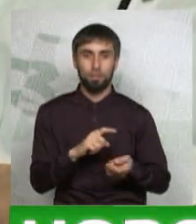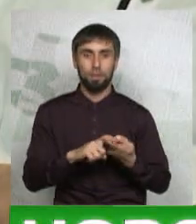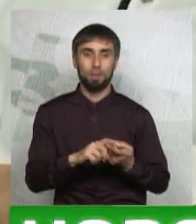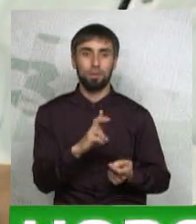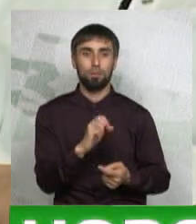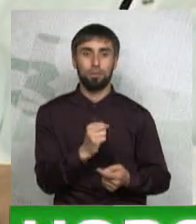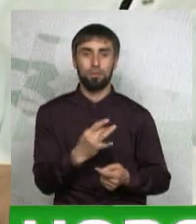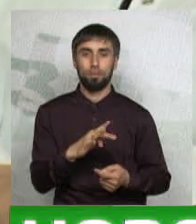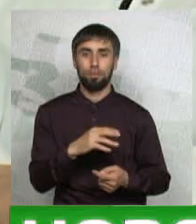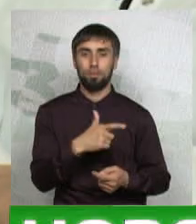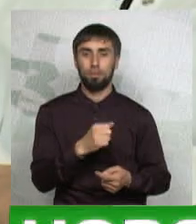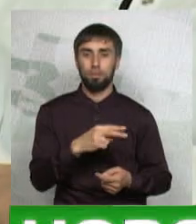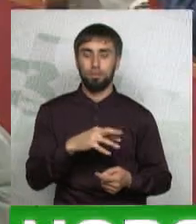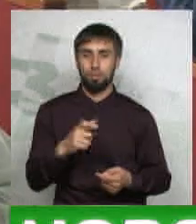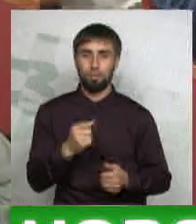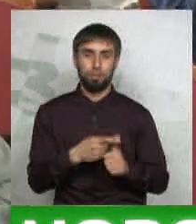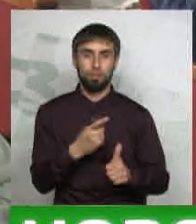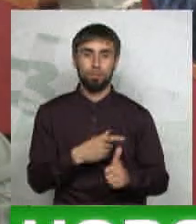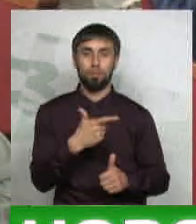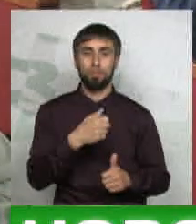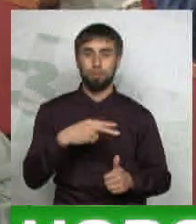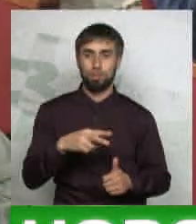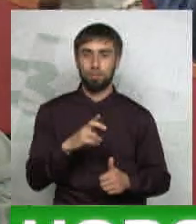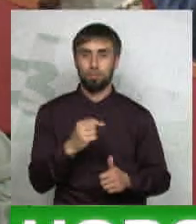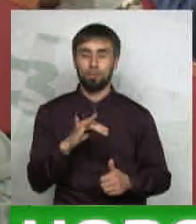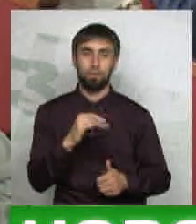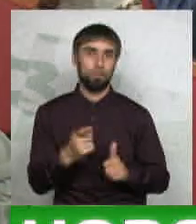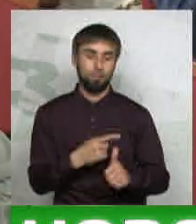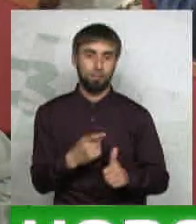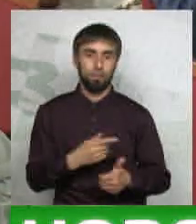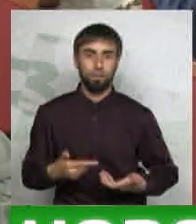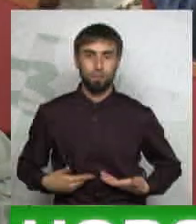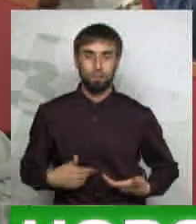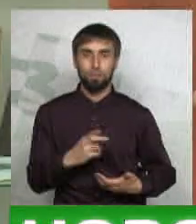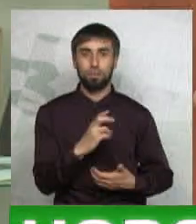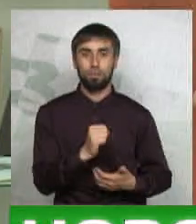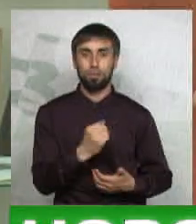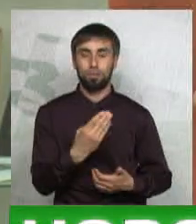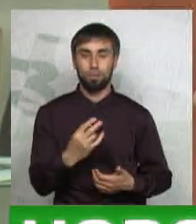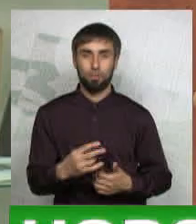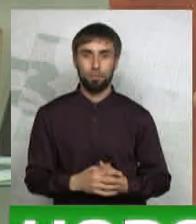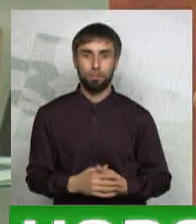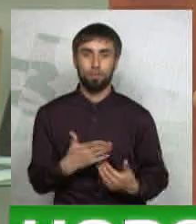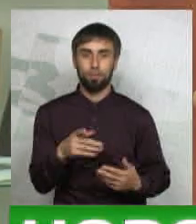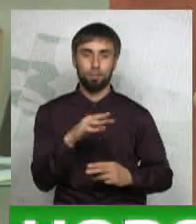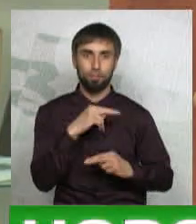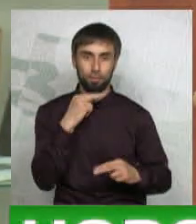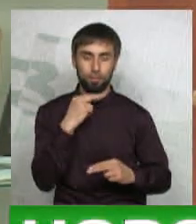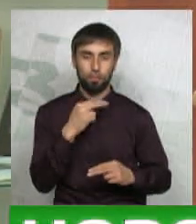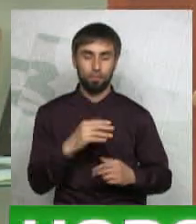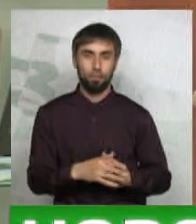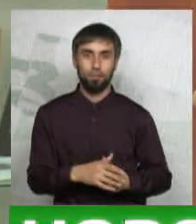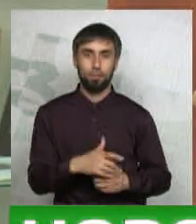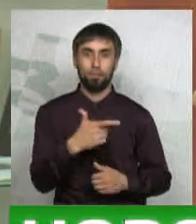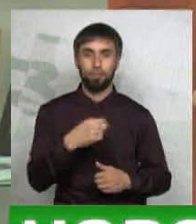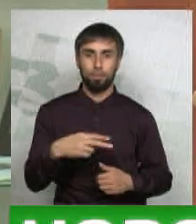с башнями. Галгай происходит от слова «гала» – «башня» и означает «жители башен». Если вы обратили внимание, например, слово